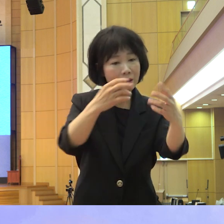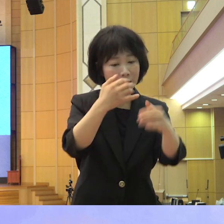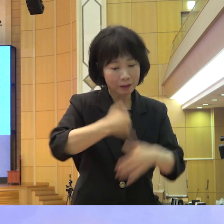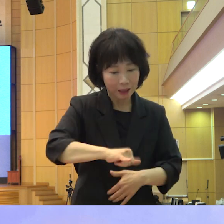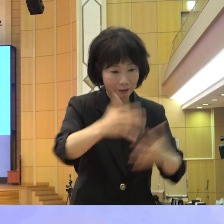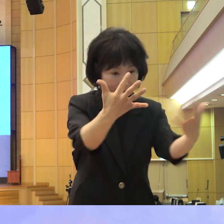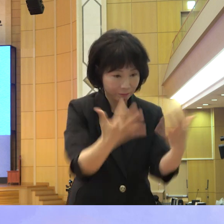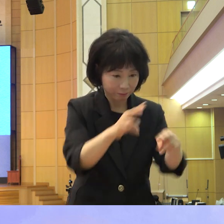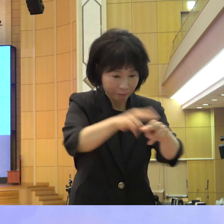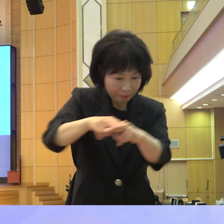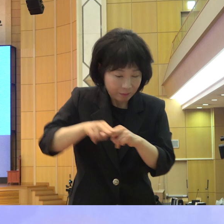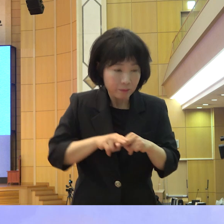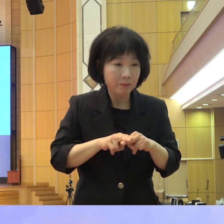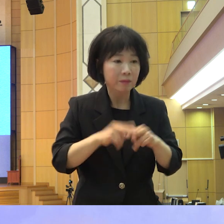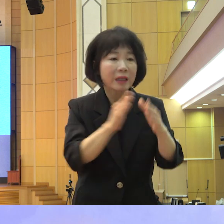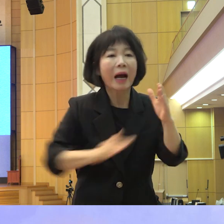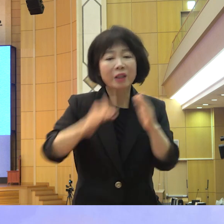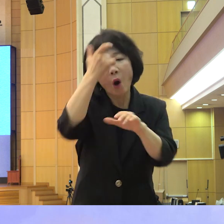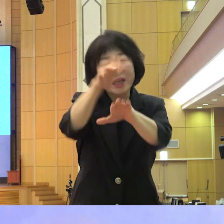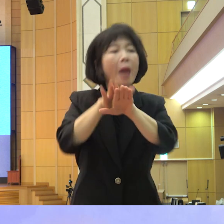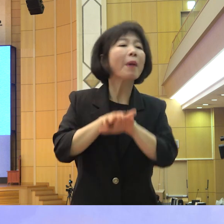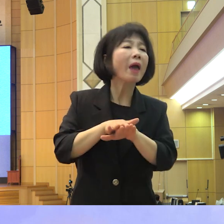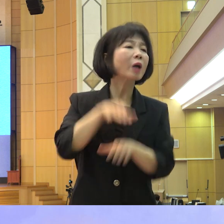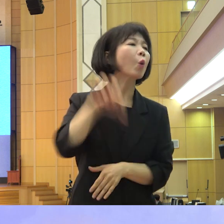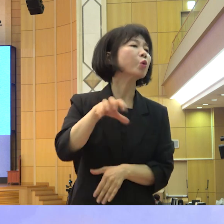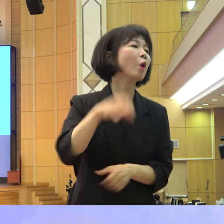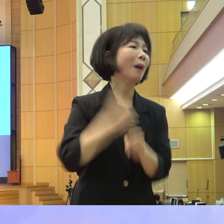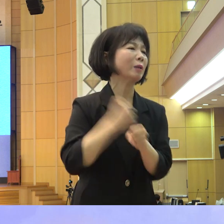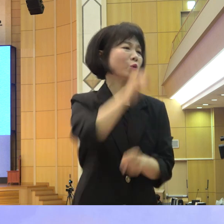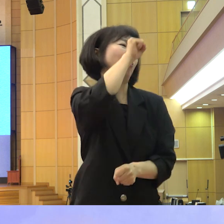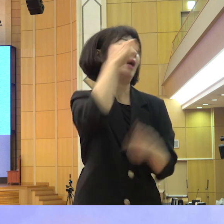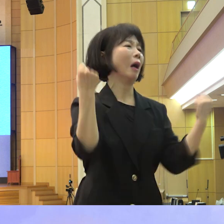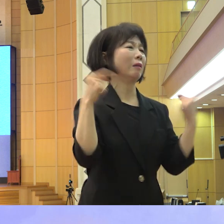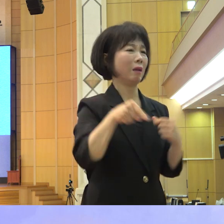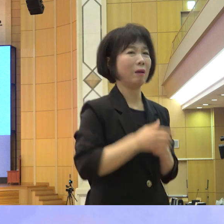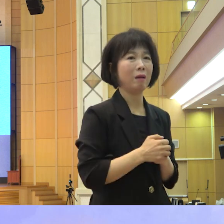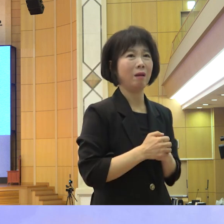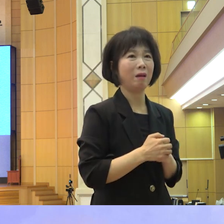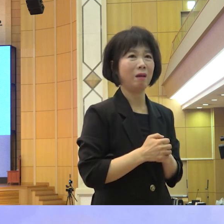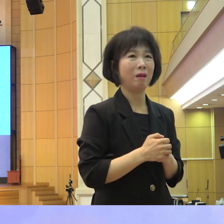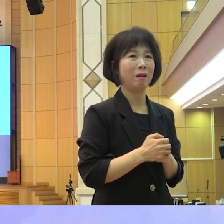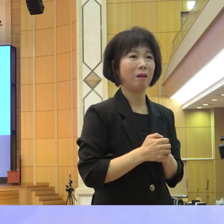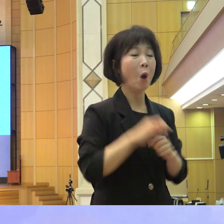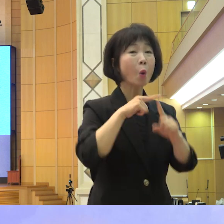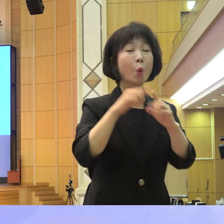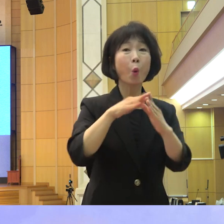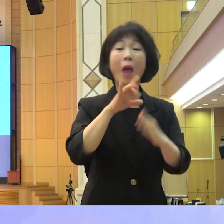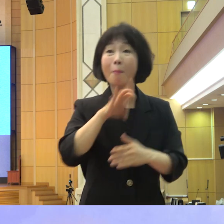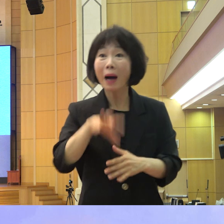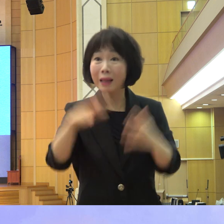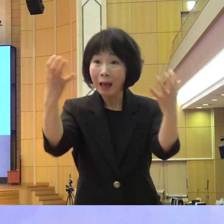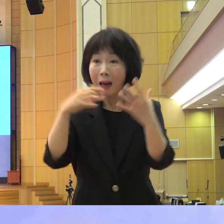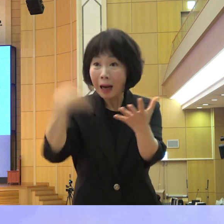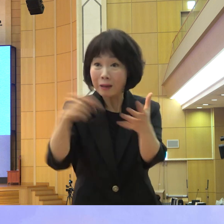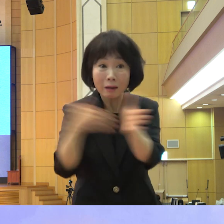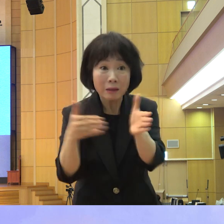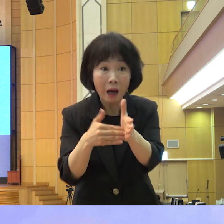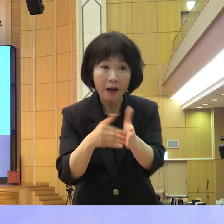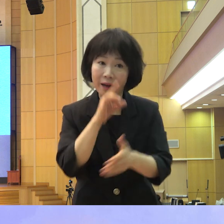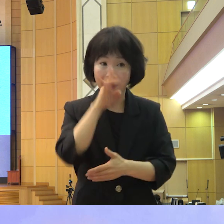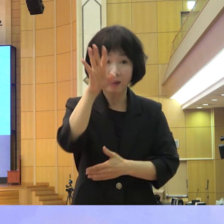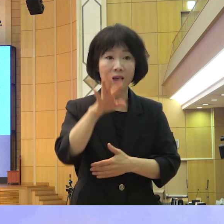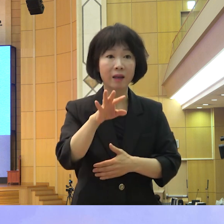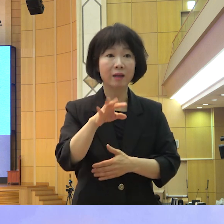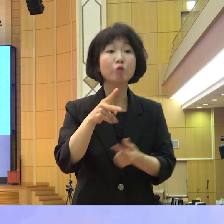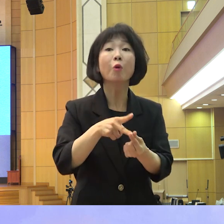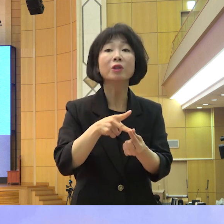물론 100% 완벽하게 마음에 드는 건 없어요. 그런데 교회에서만 가르친다고 이게 어린아이들이 하나님